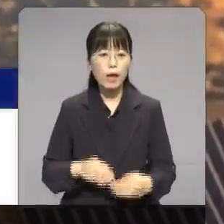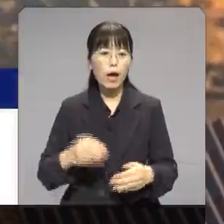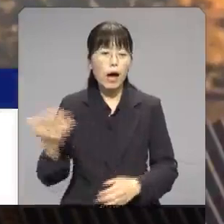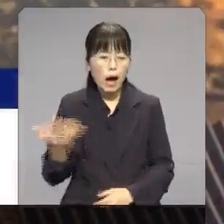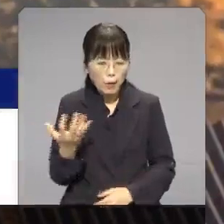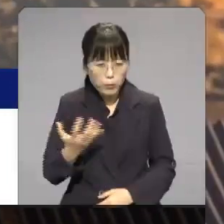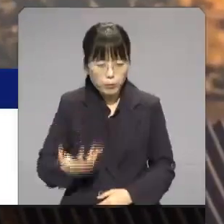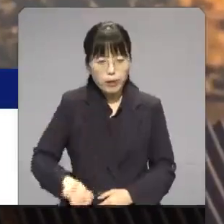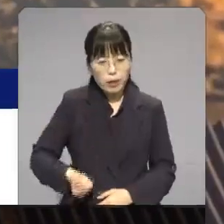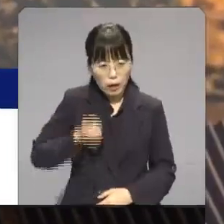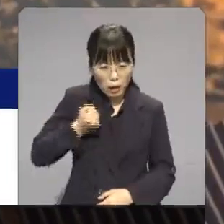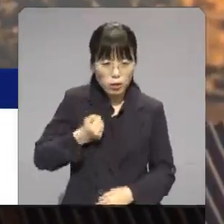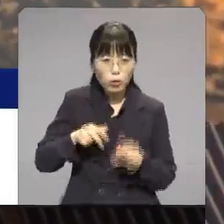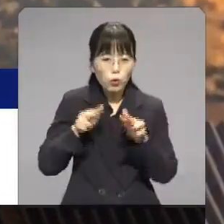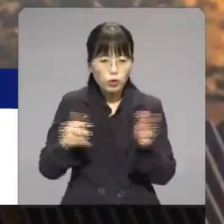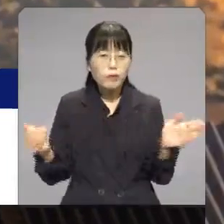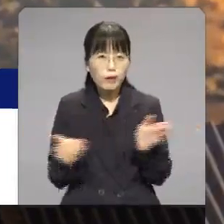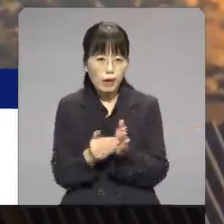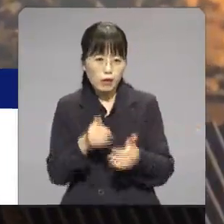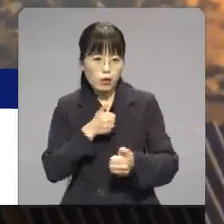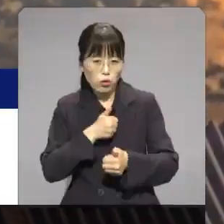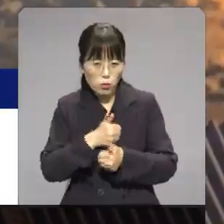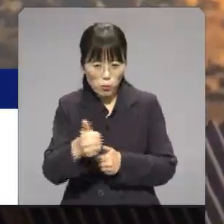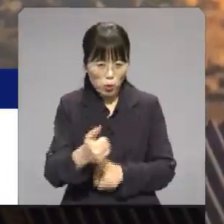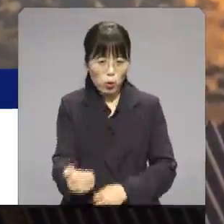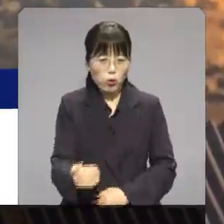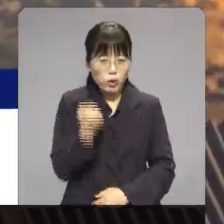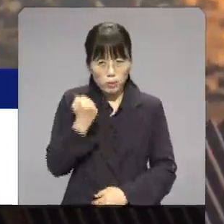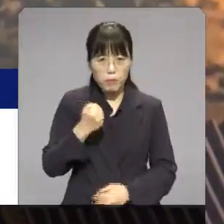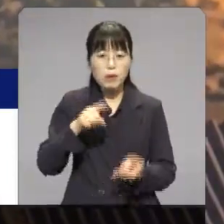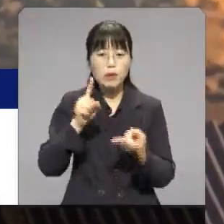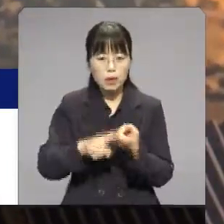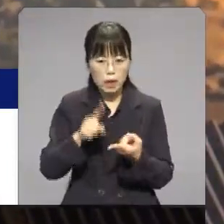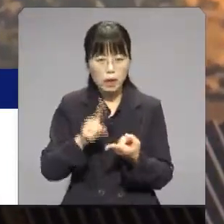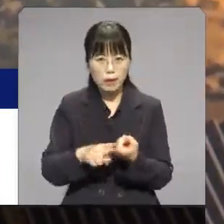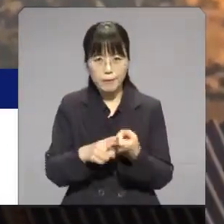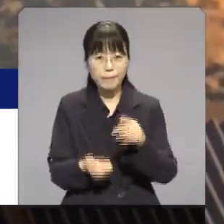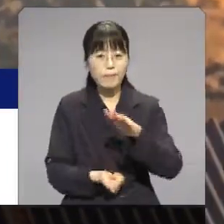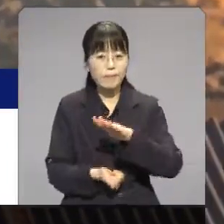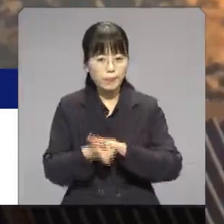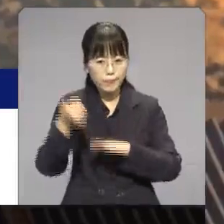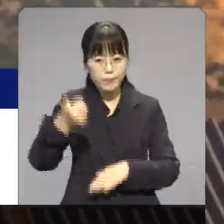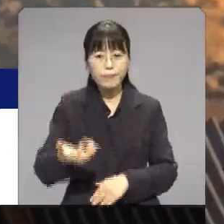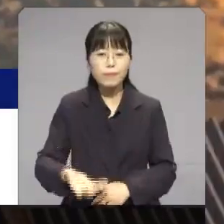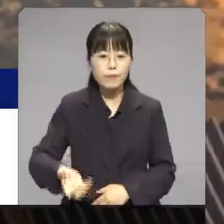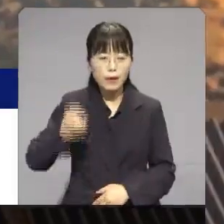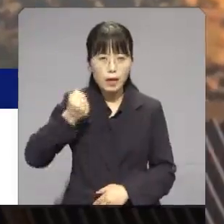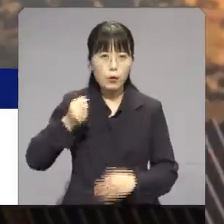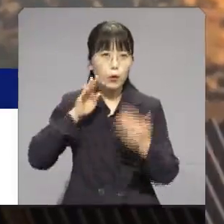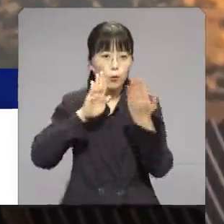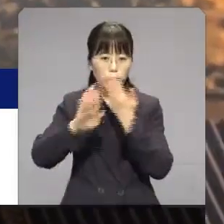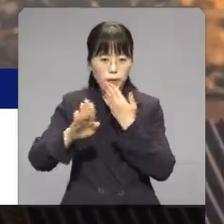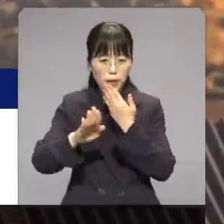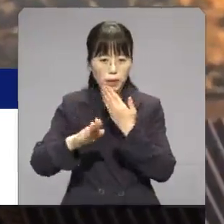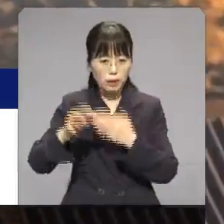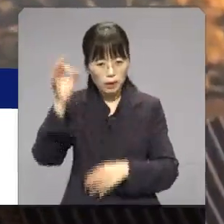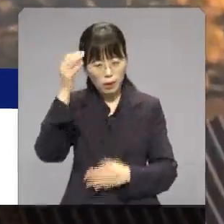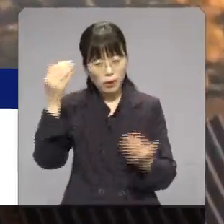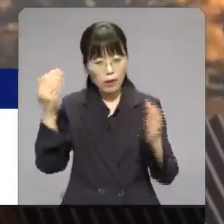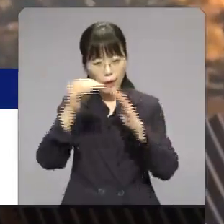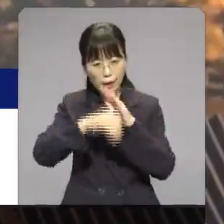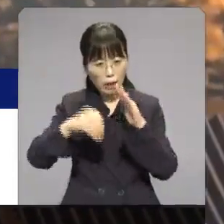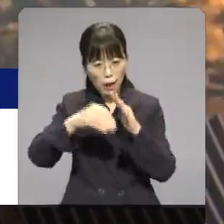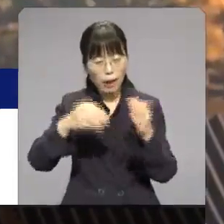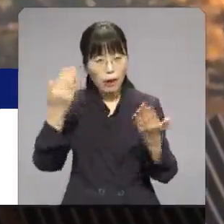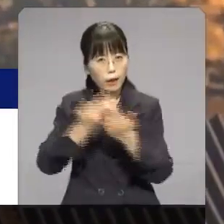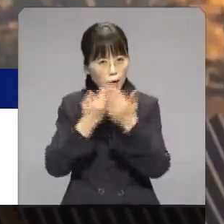아픔을 딛고 지금까지 극복해온 그런 힘들에 대한 희망을 갖고 미래를 개척할